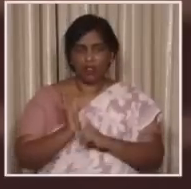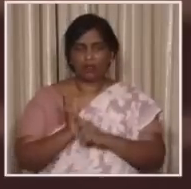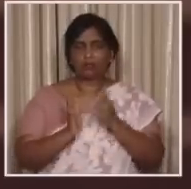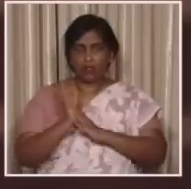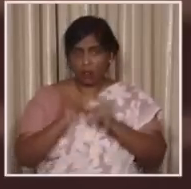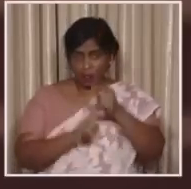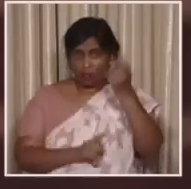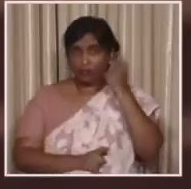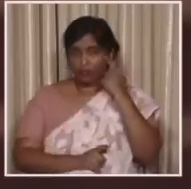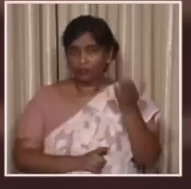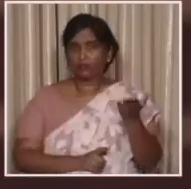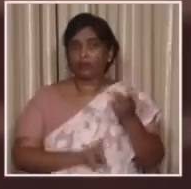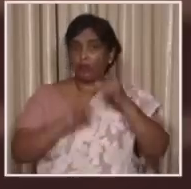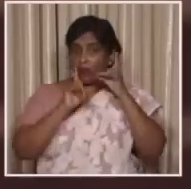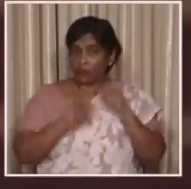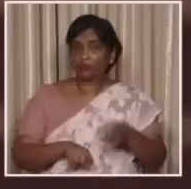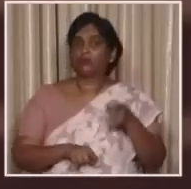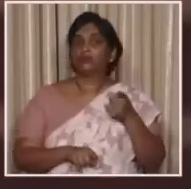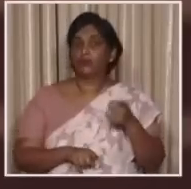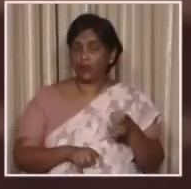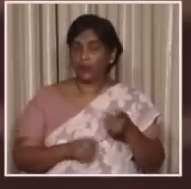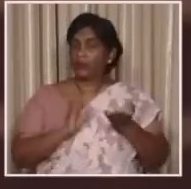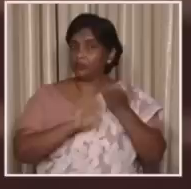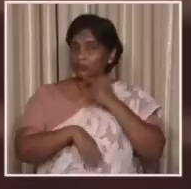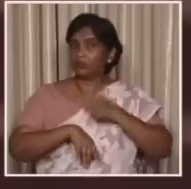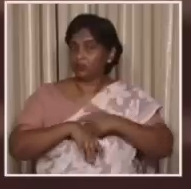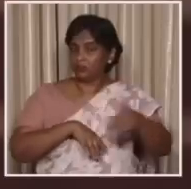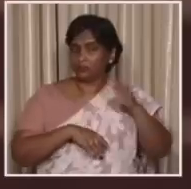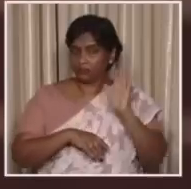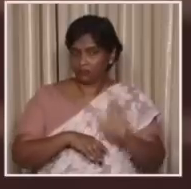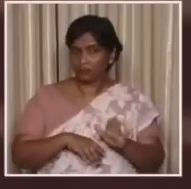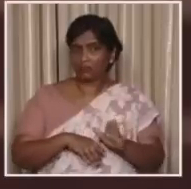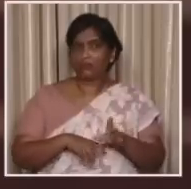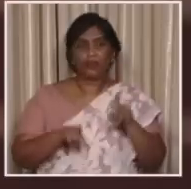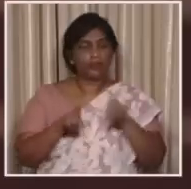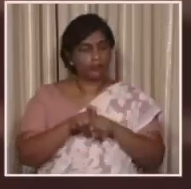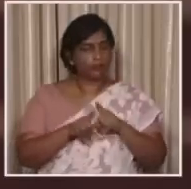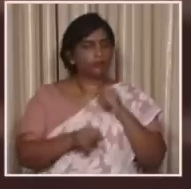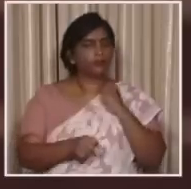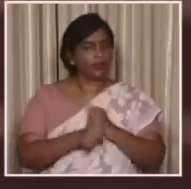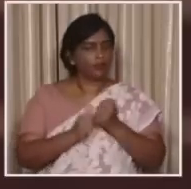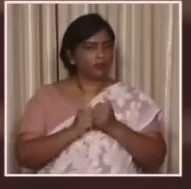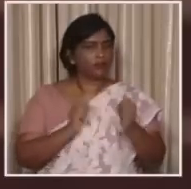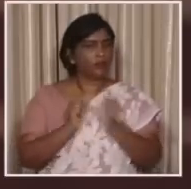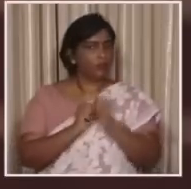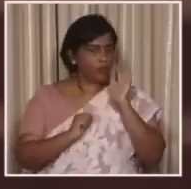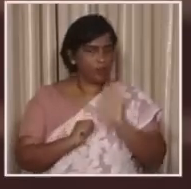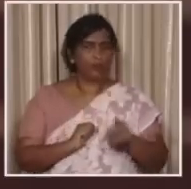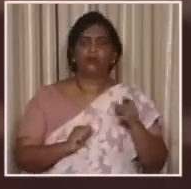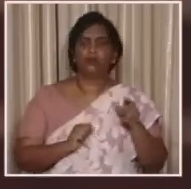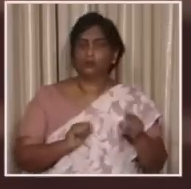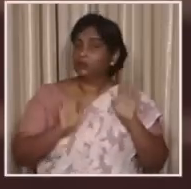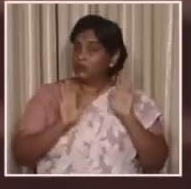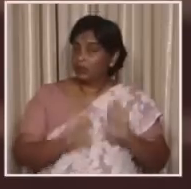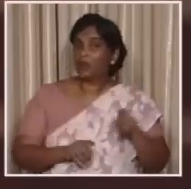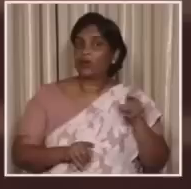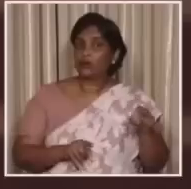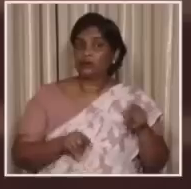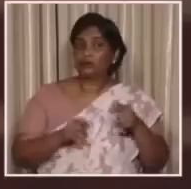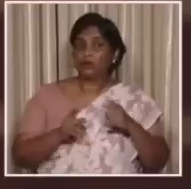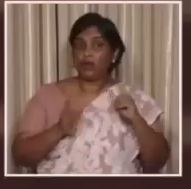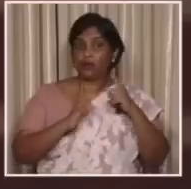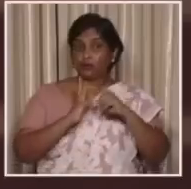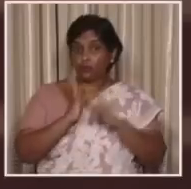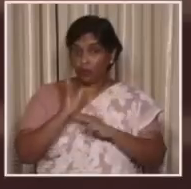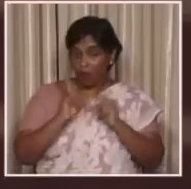ඔබතුමාලා දන්නවා මෙව්වා. එව්වා ඒ වකවාන වලට විය යුතු දේවල් යම් රජයක් ගෙනියනවා නම් කරන්න ඕනේ. හැබැයි අපි මේක